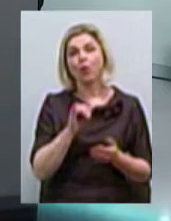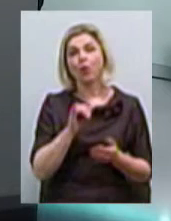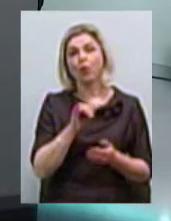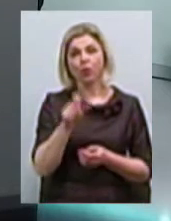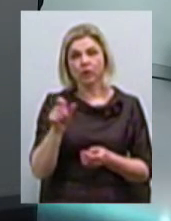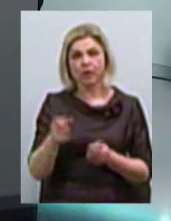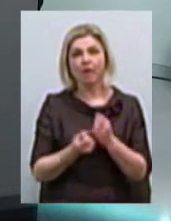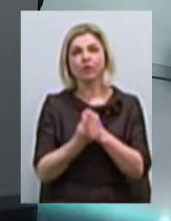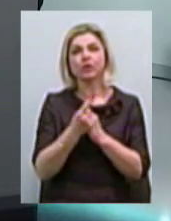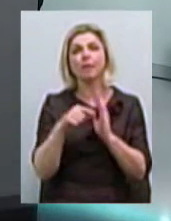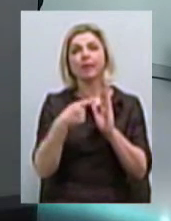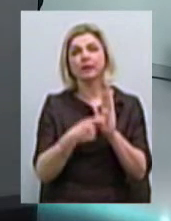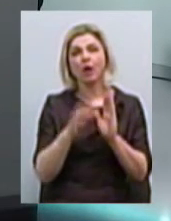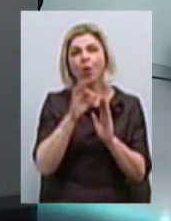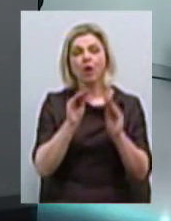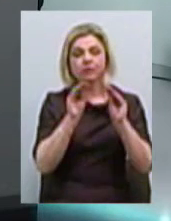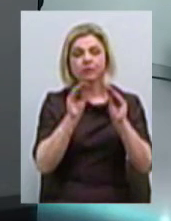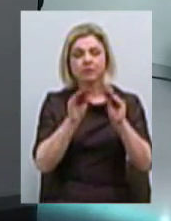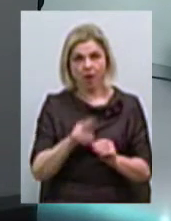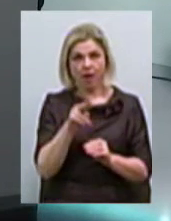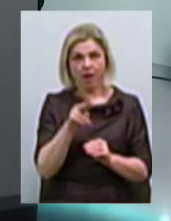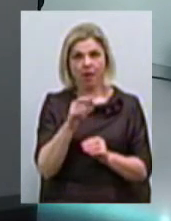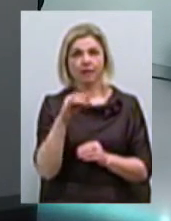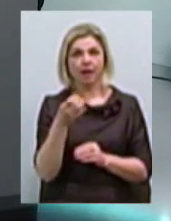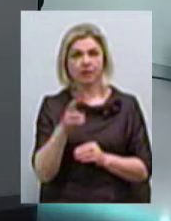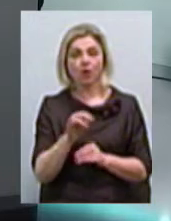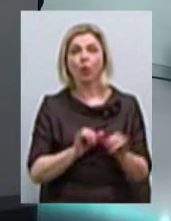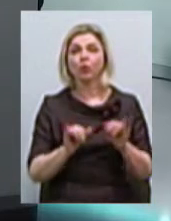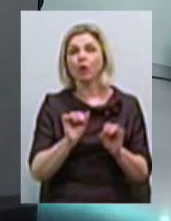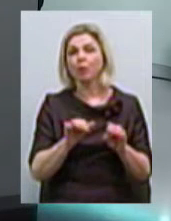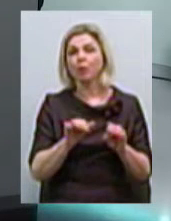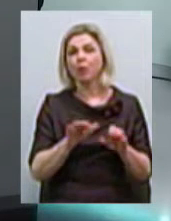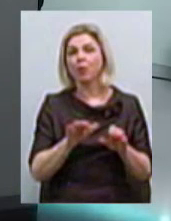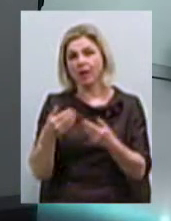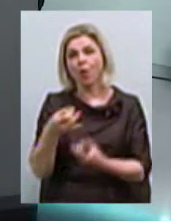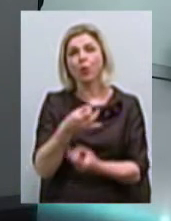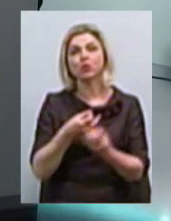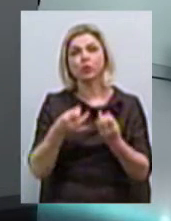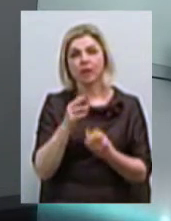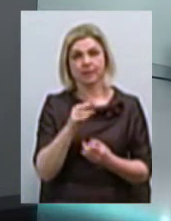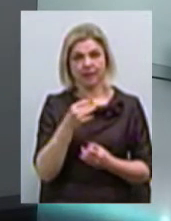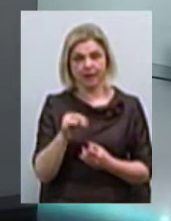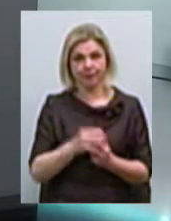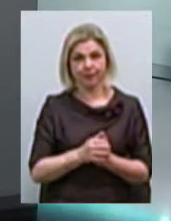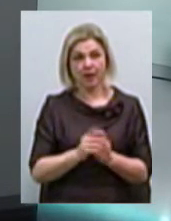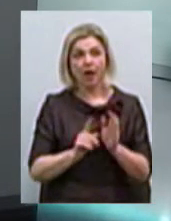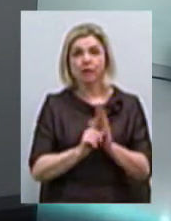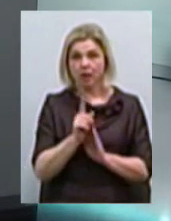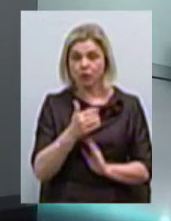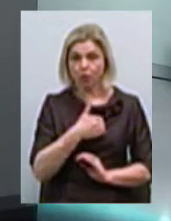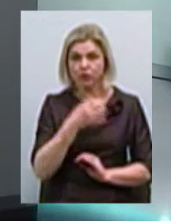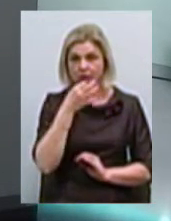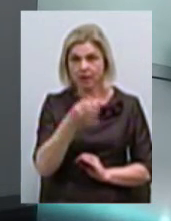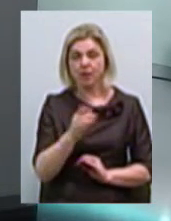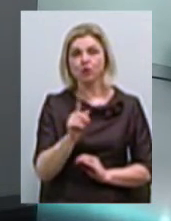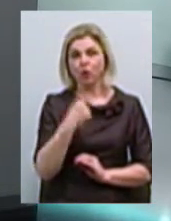Якщо у громадян виникають питання щодо заповнення декларації, куди вони можуть звернутися за консультацією? Спочатку хочу сказати, що